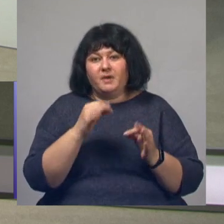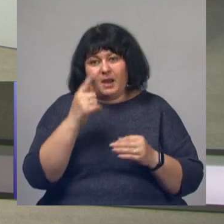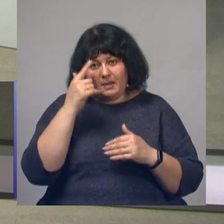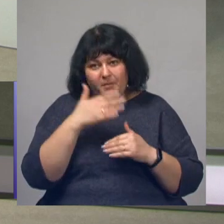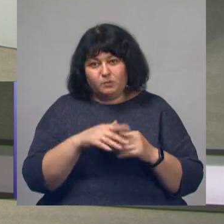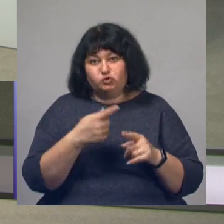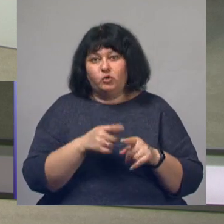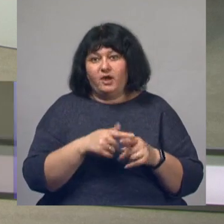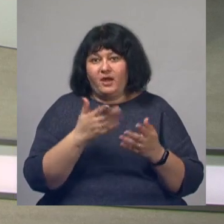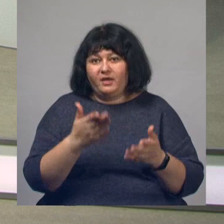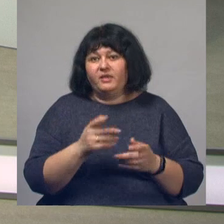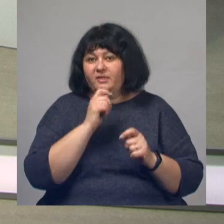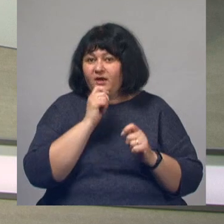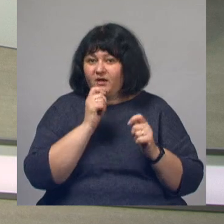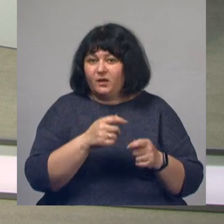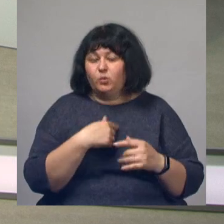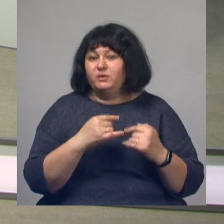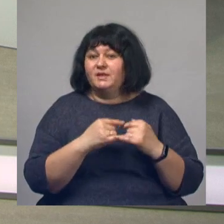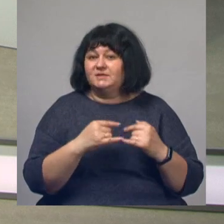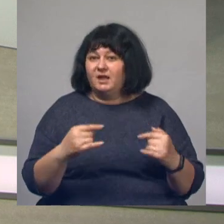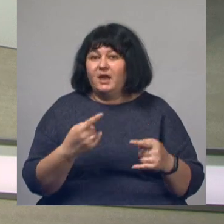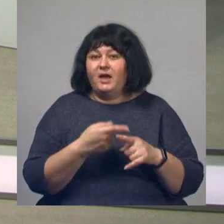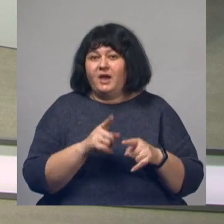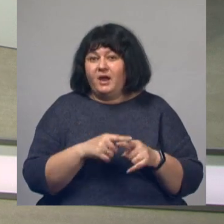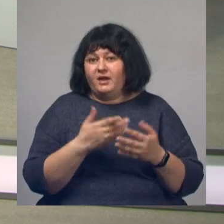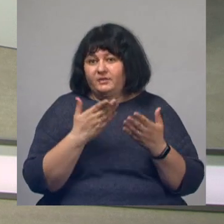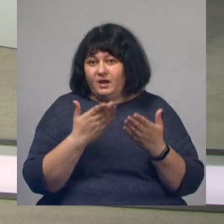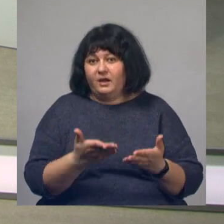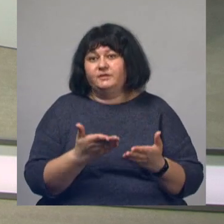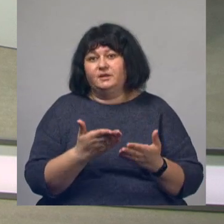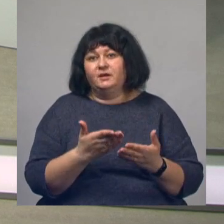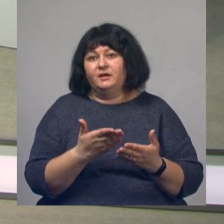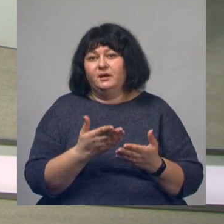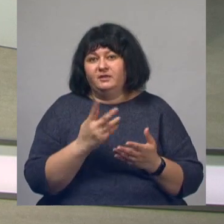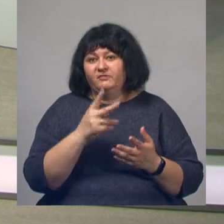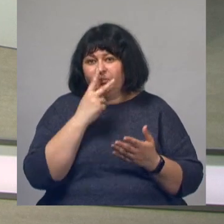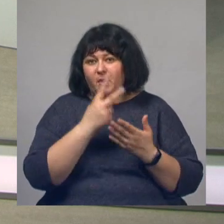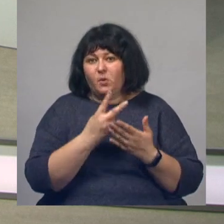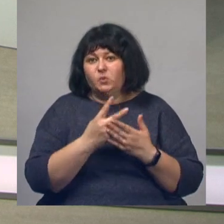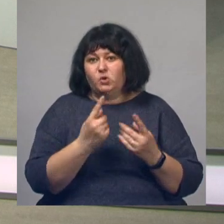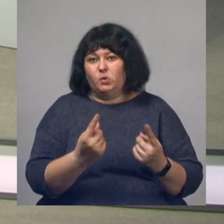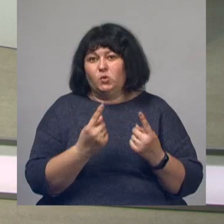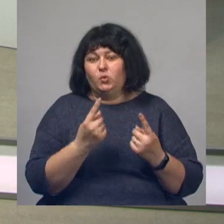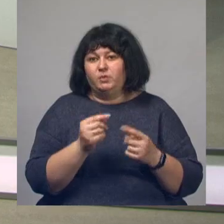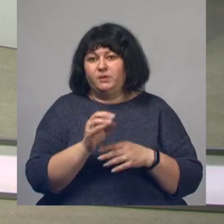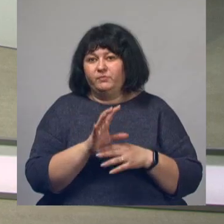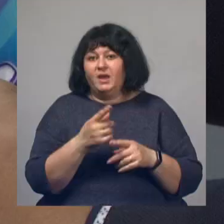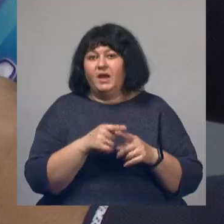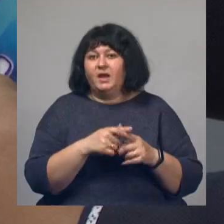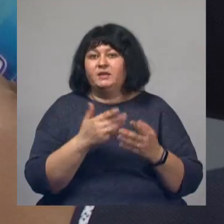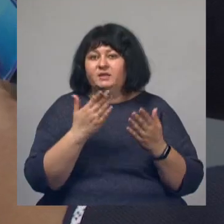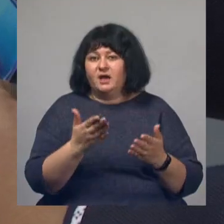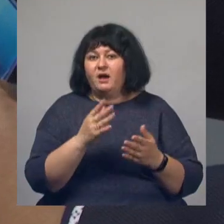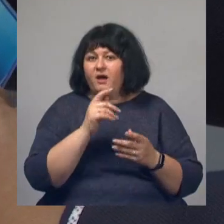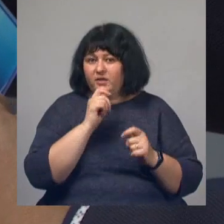это как раз награда у меня на столе. Вот именно она. Давайте мы ее покажем чуть крупнее. Это именно та